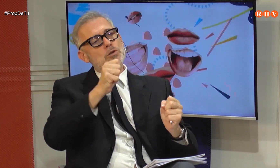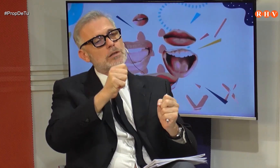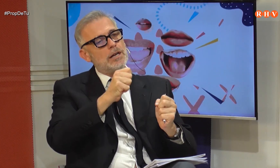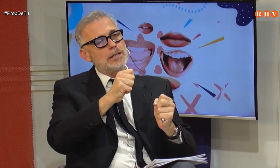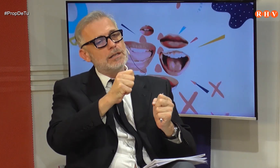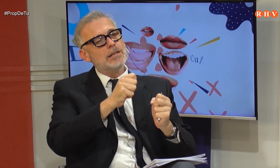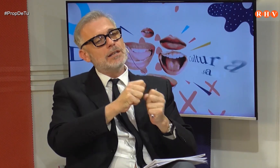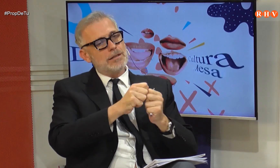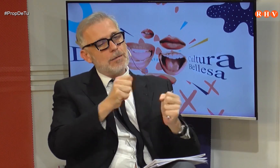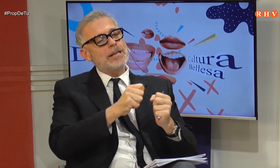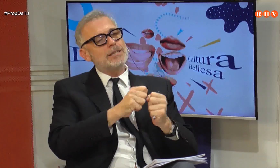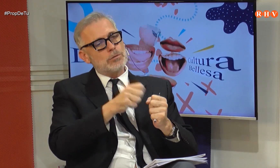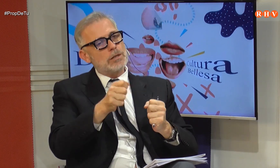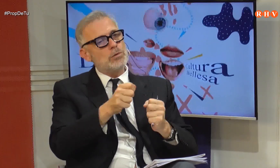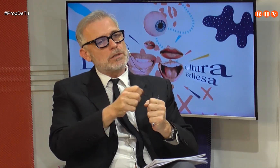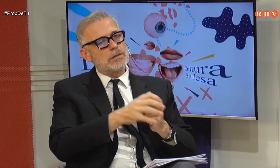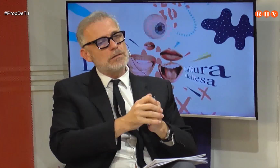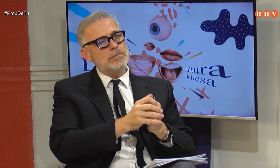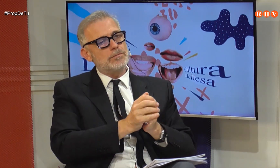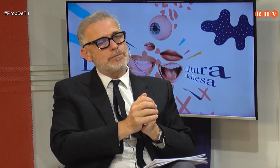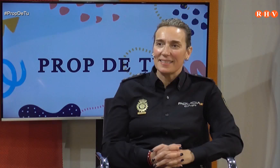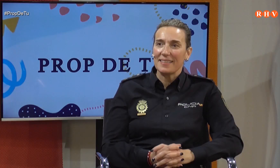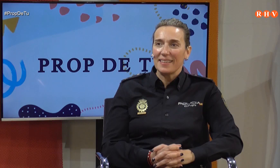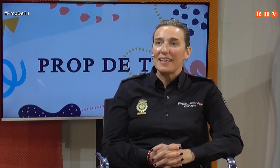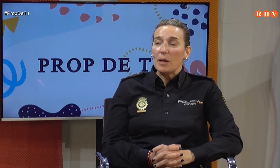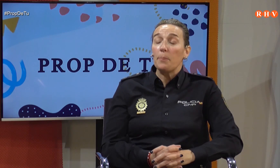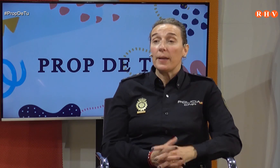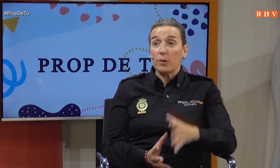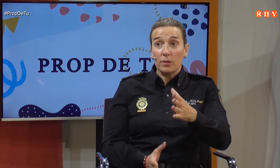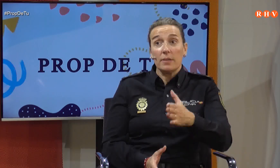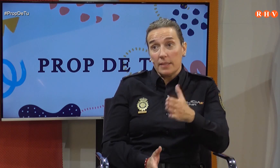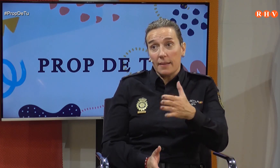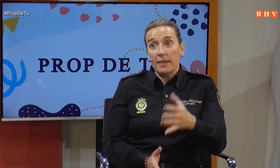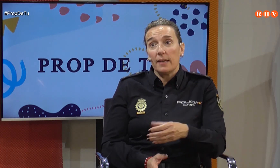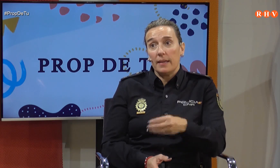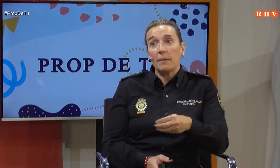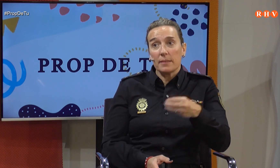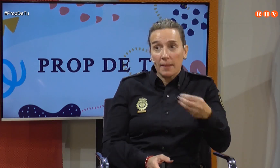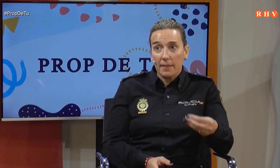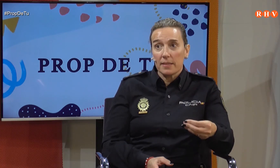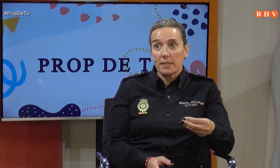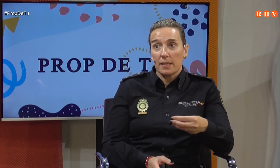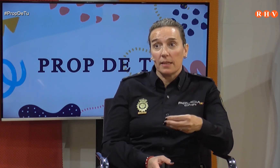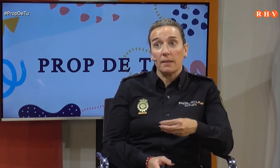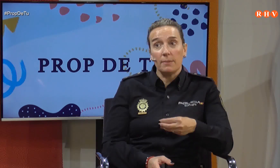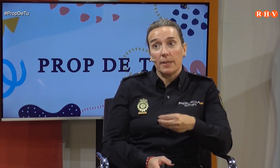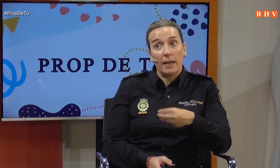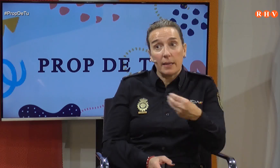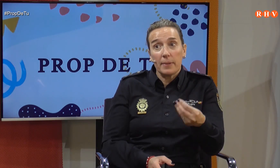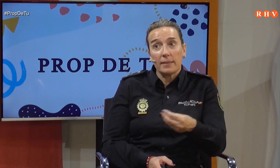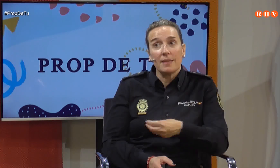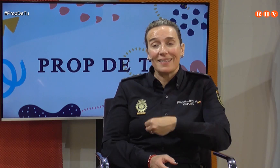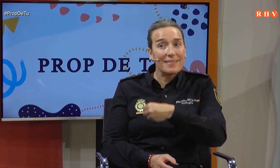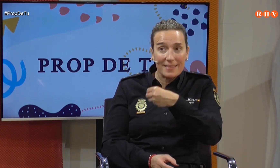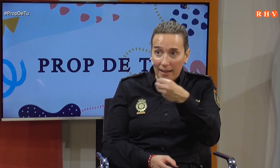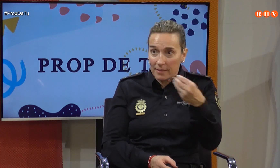poder soltar, llevar-hi si segur i endur-se'l. No? Exacte. Però ja dic que hi ha tendes que